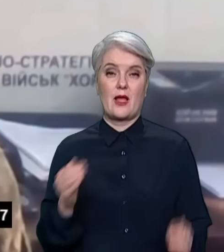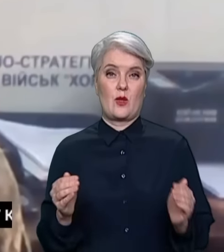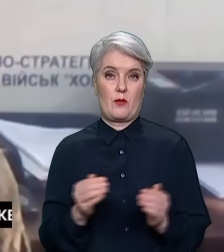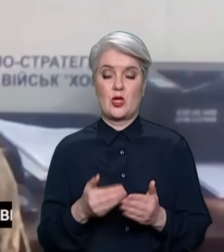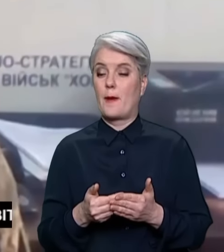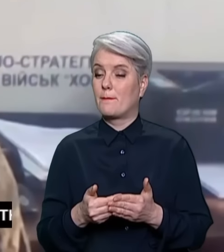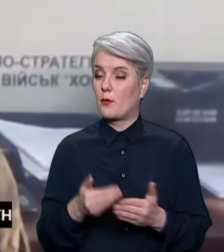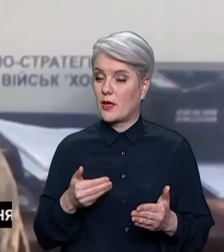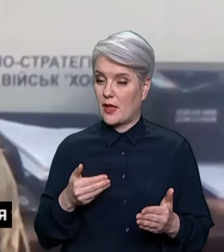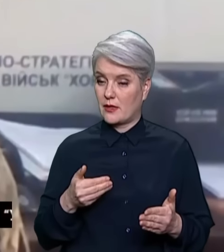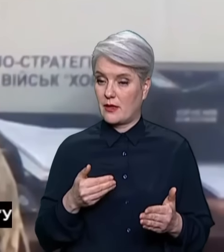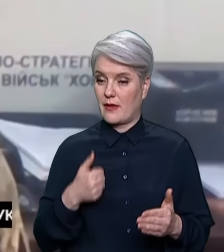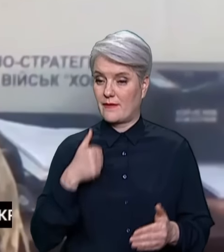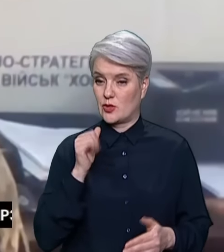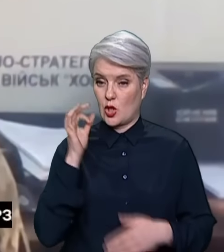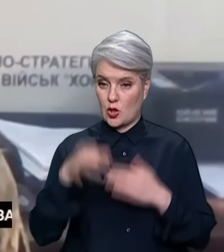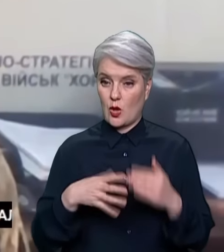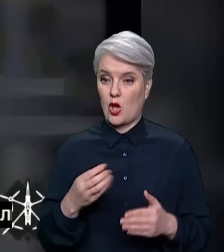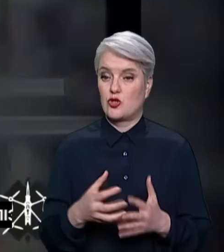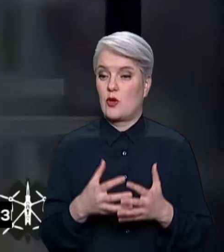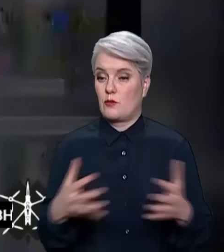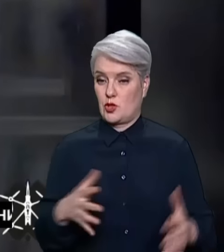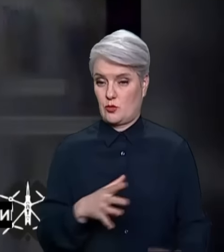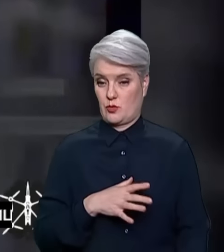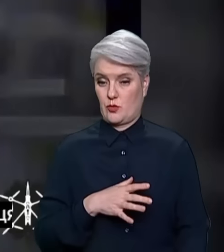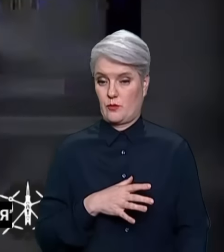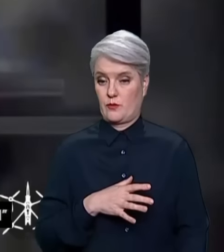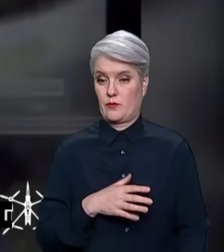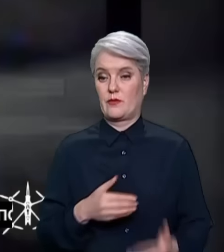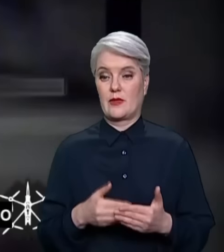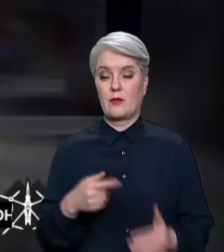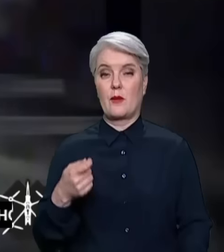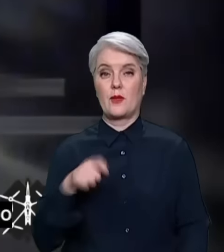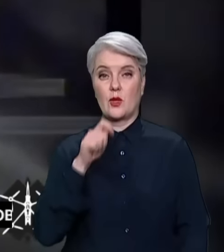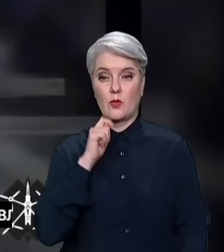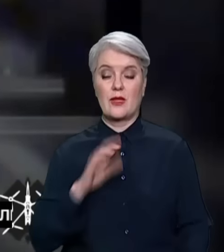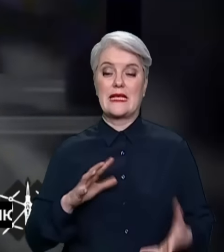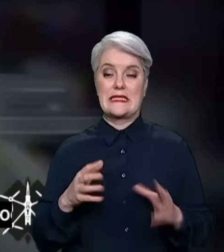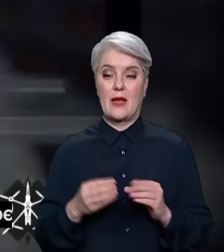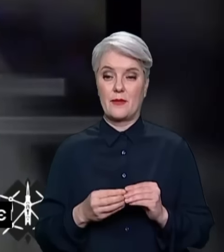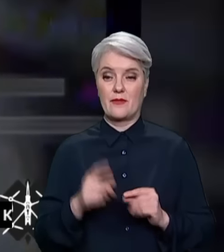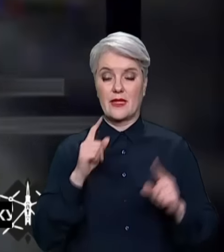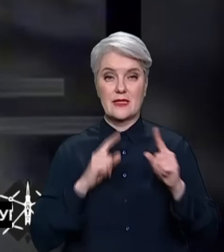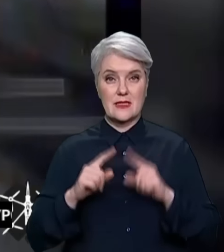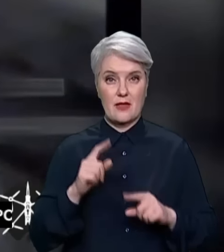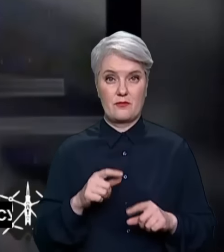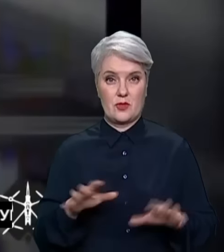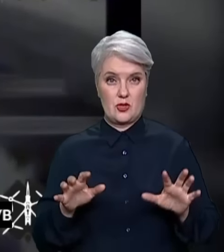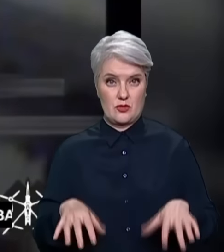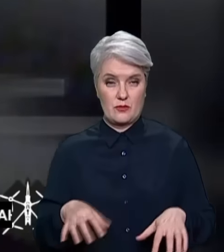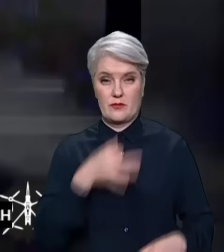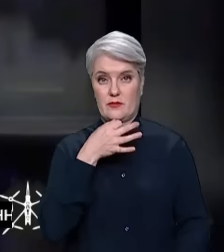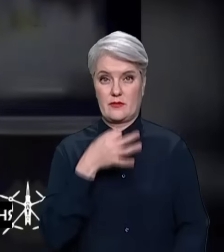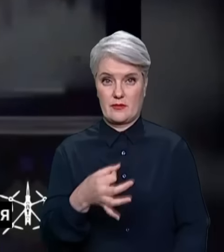Тобто попередня від вчора доба була ще більше. Напередодні президент України за підсумками ставки Верховного